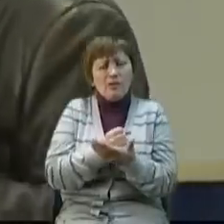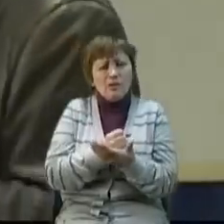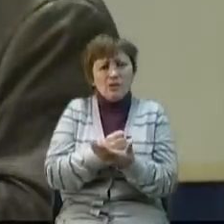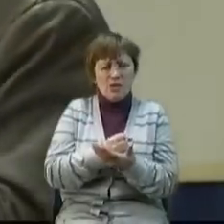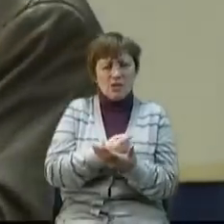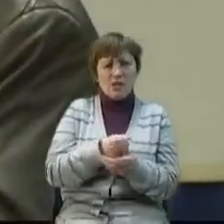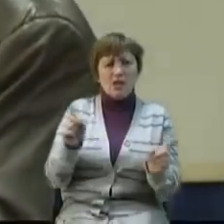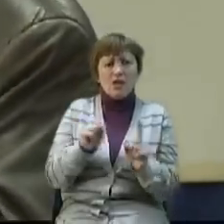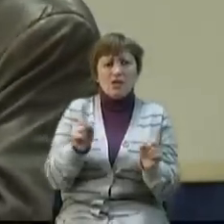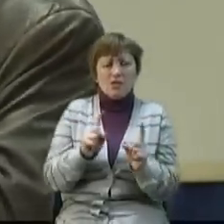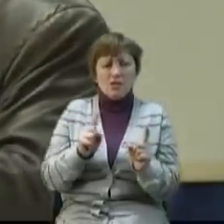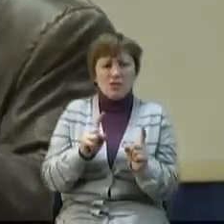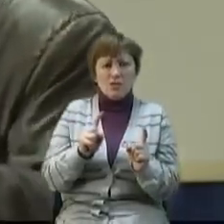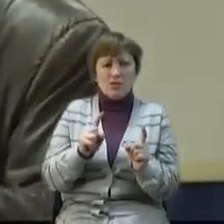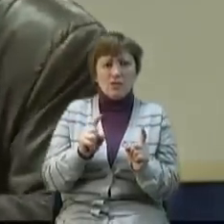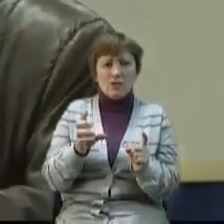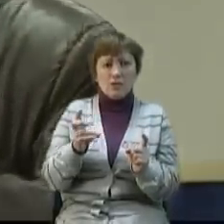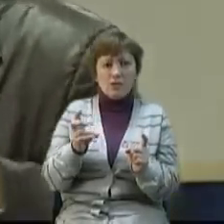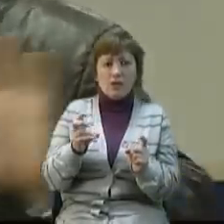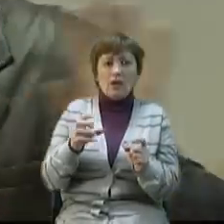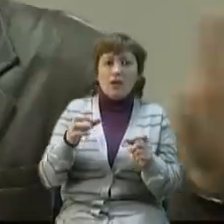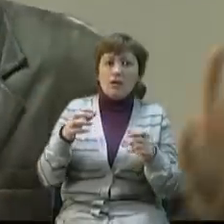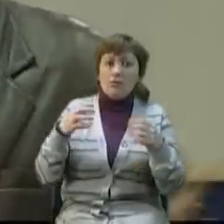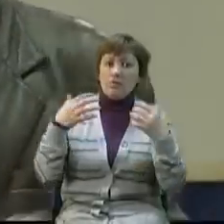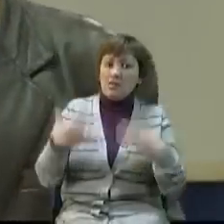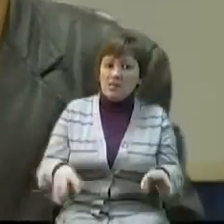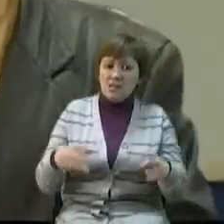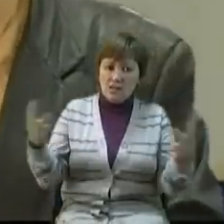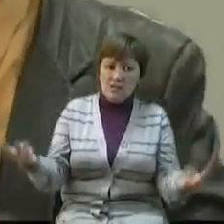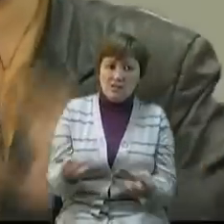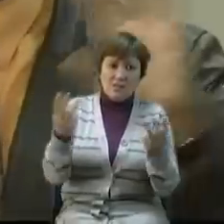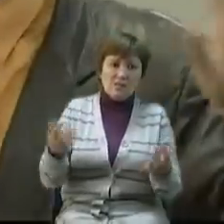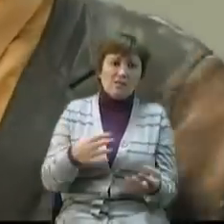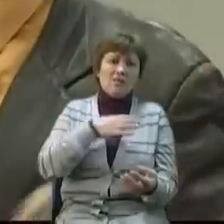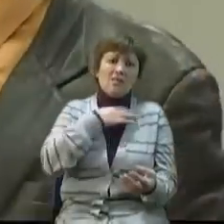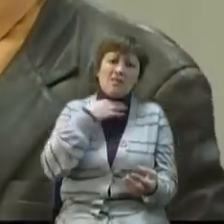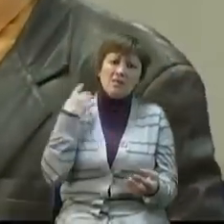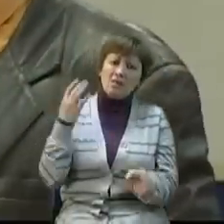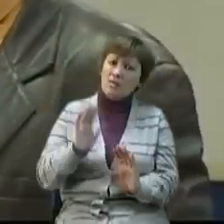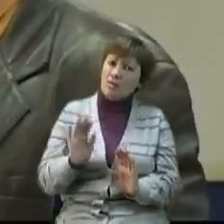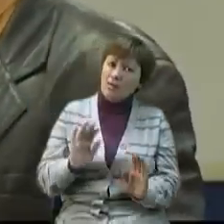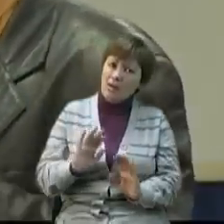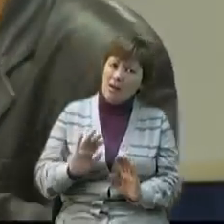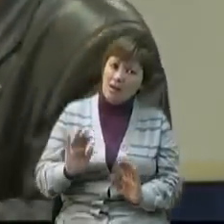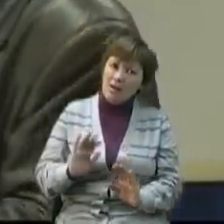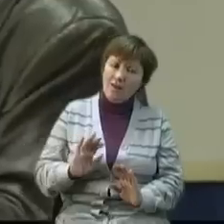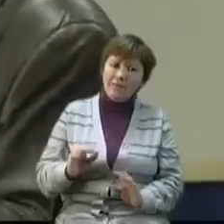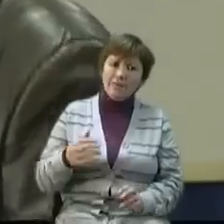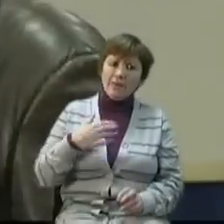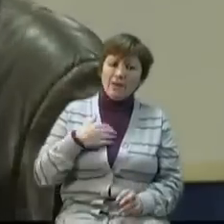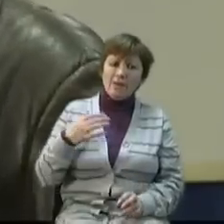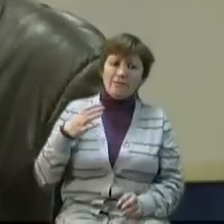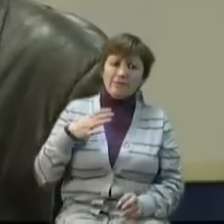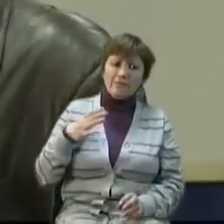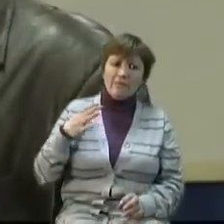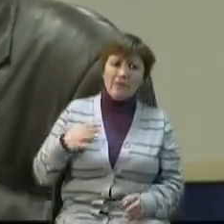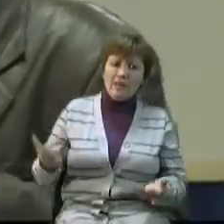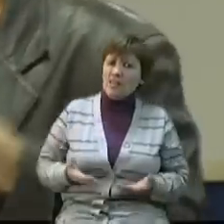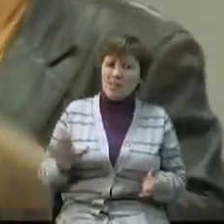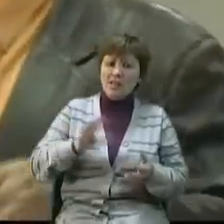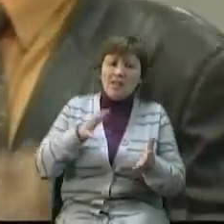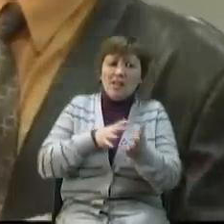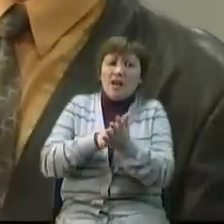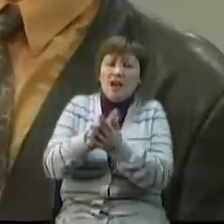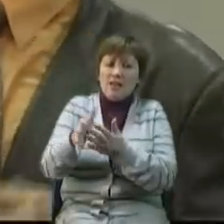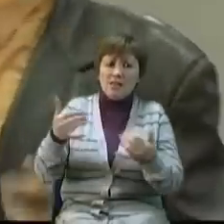что-то приобрести, но терять и сжигать. Не-не-не-не, это нет. У меня жизнь не тратится ради Христа, мне